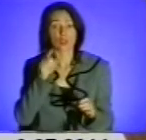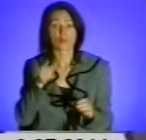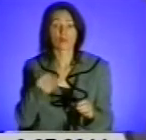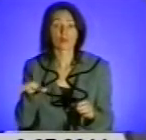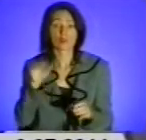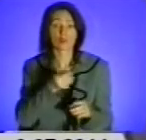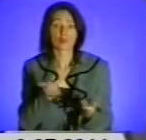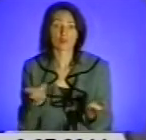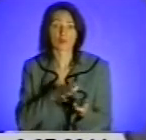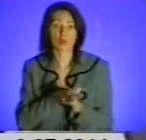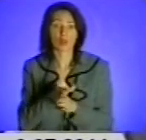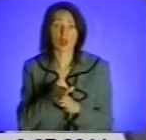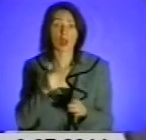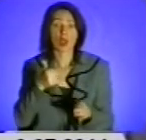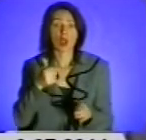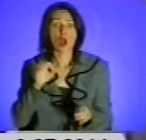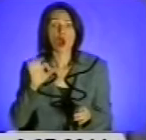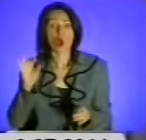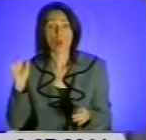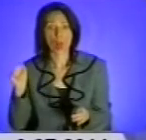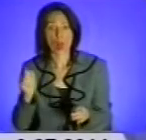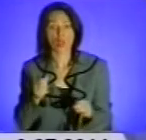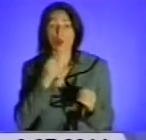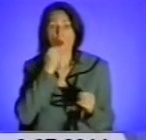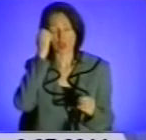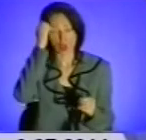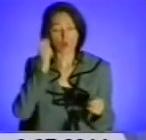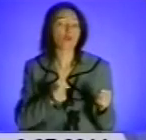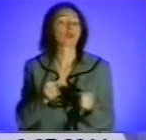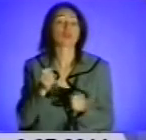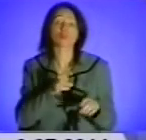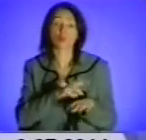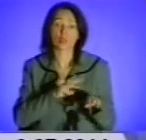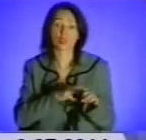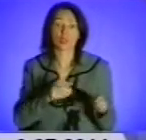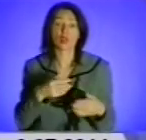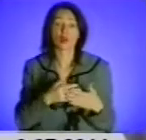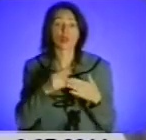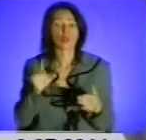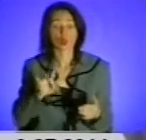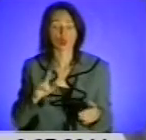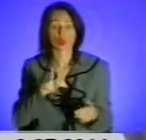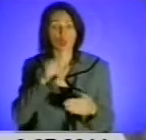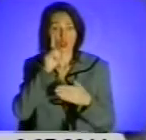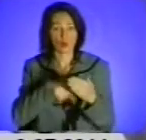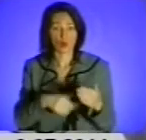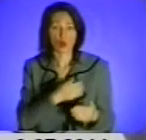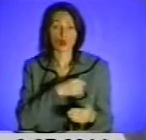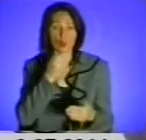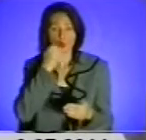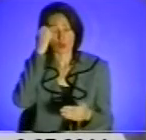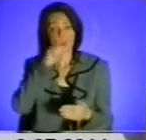виконувати. Володимир Горб'як подякував керівництву обласної міліції, громадськості району за підтримку та довіру. Хочу подякувати за довіру. Фактично